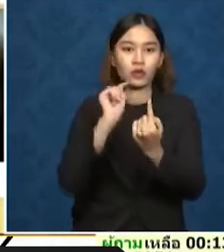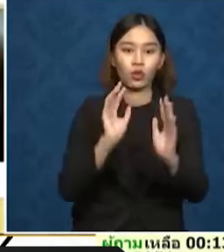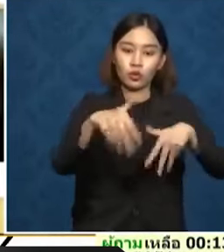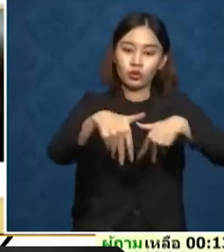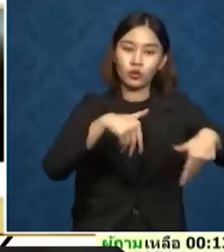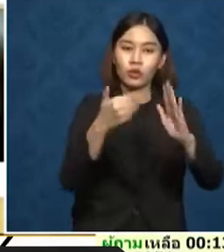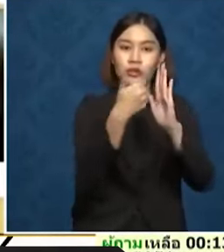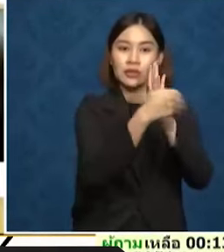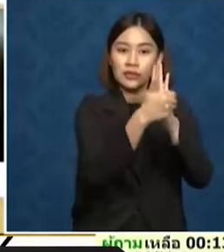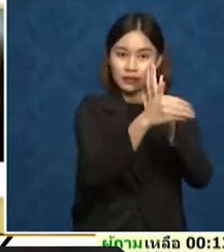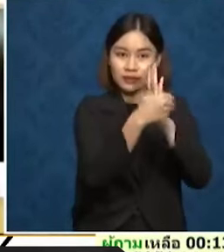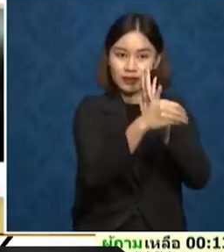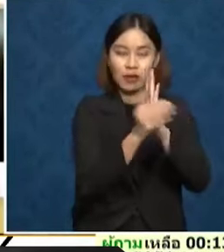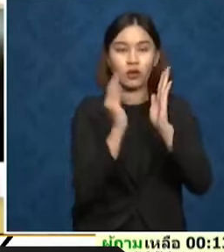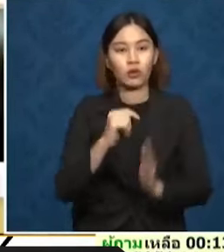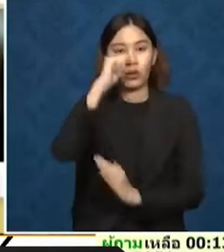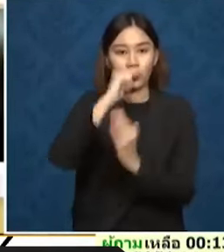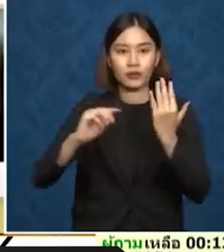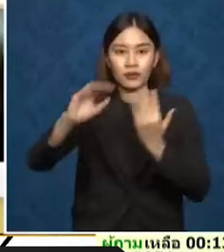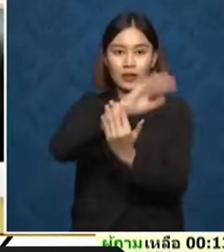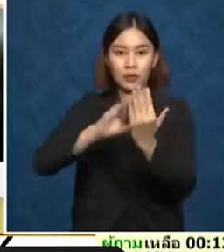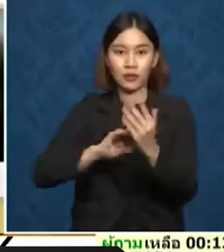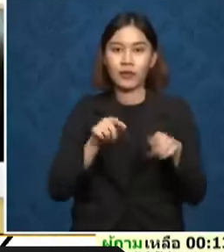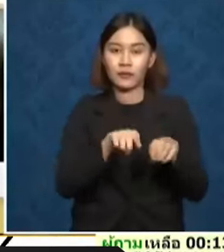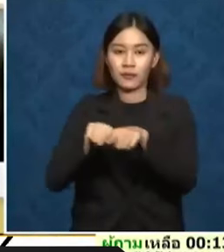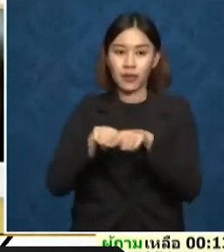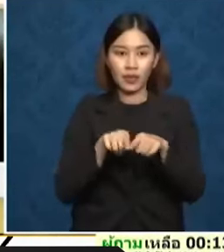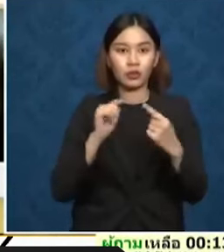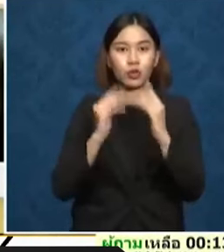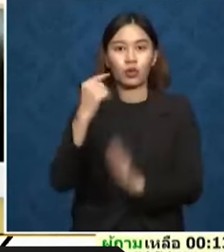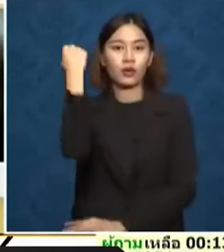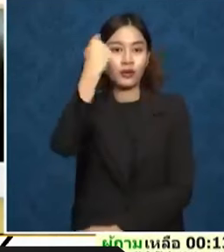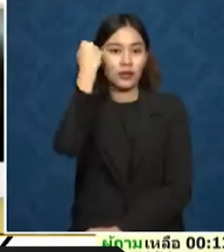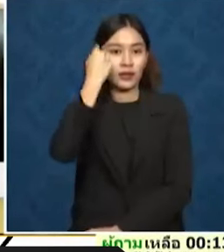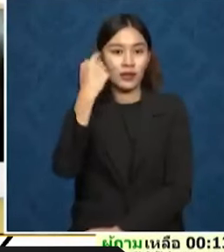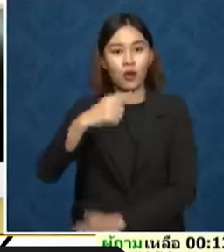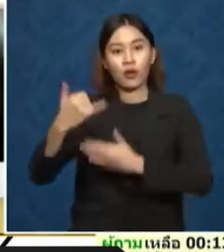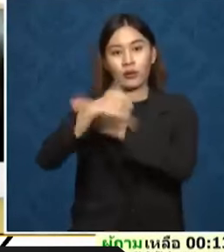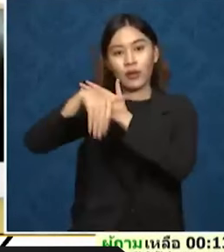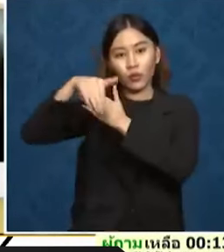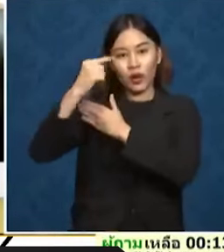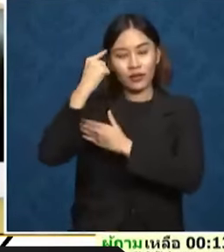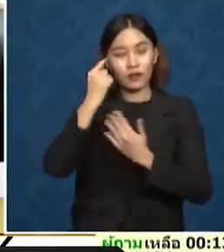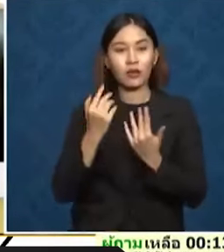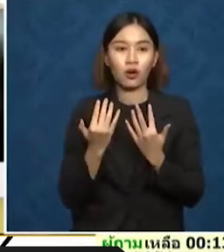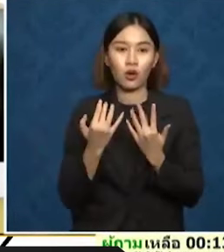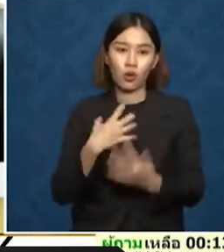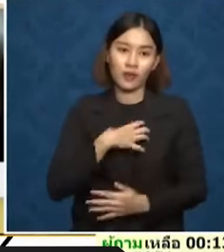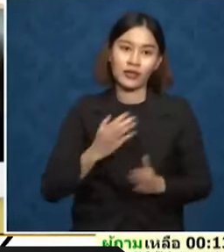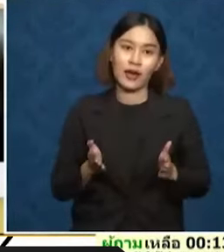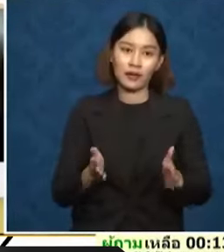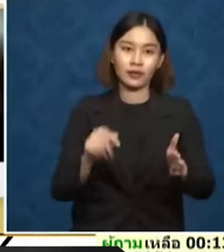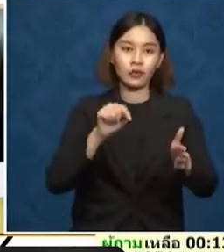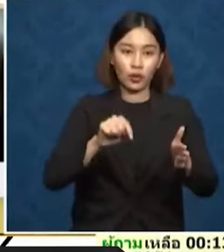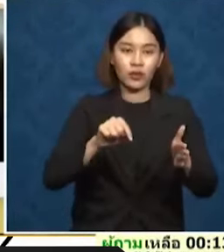านรวมทั้งพี่น้องคนไทยทั้งประเทศตลอดจนนักท่องเที่ยวต่างชาติที่ทุกคนต่างเฝ้ารอที่จะใช้ถนนส